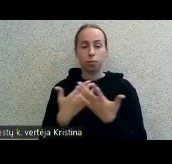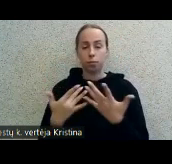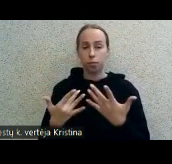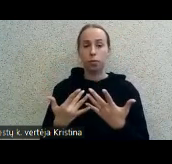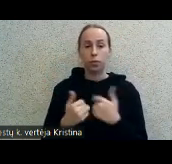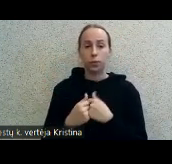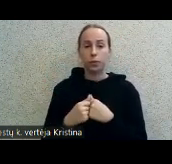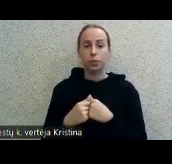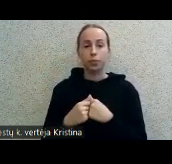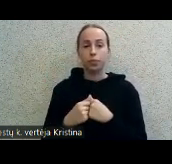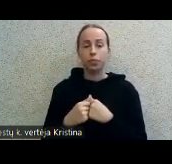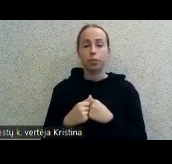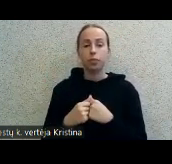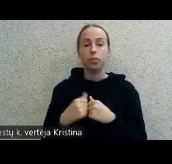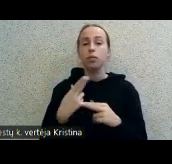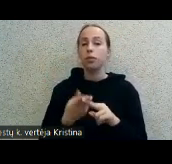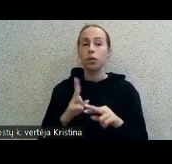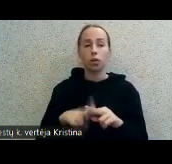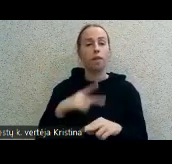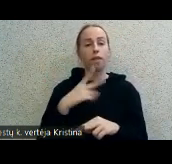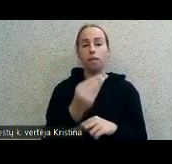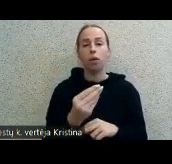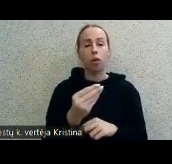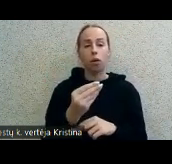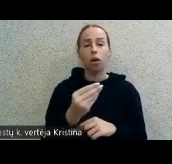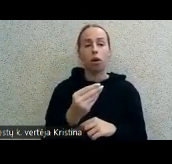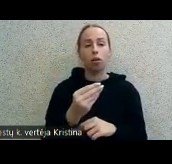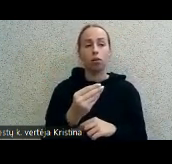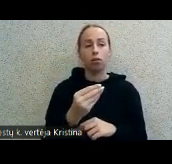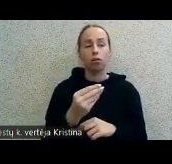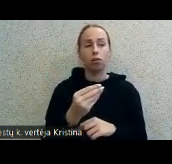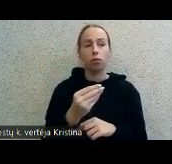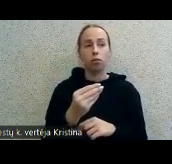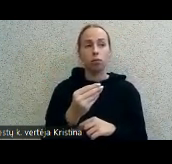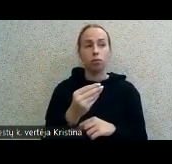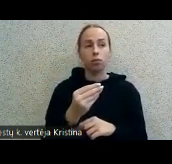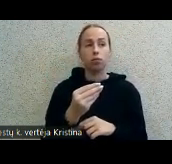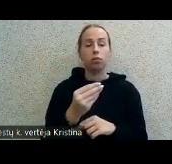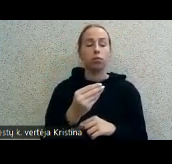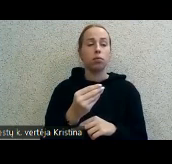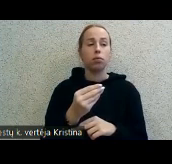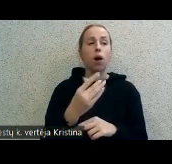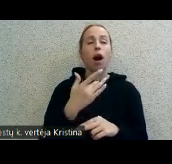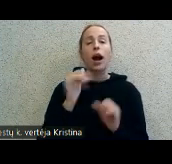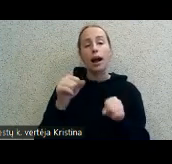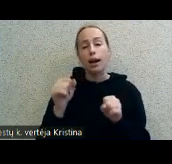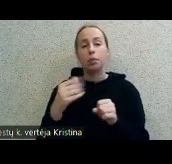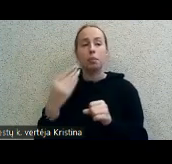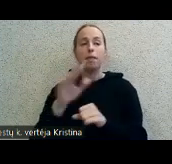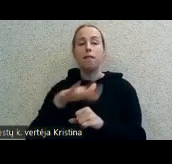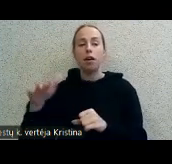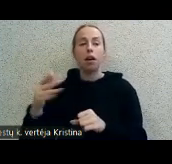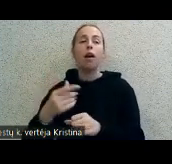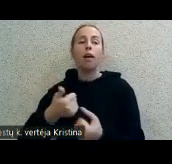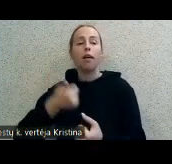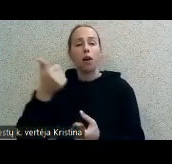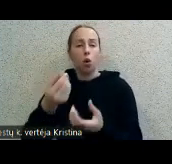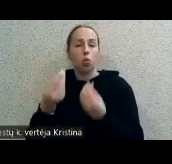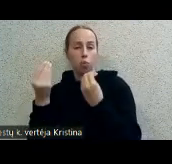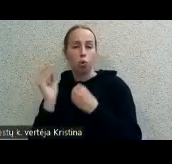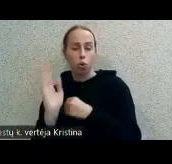turės didesnė tikimybė, kad vaikai mokysis daug geriau. Tai yra sveikas protas, kas taip